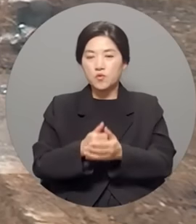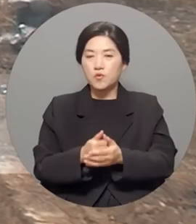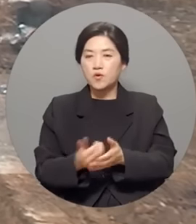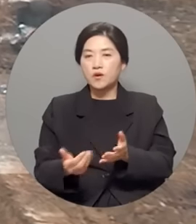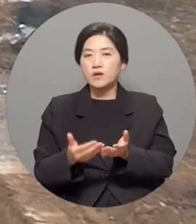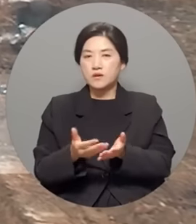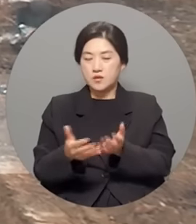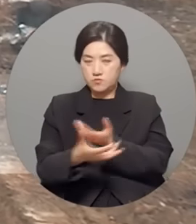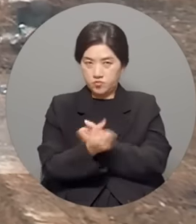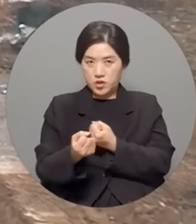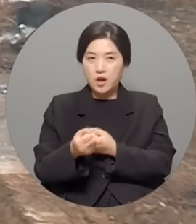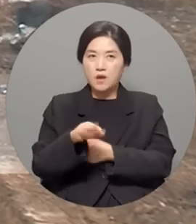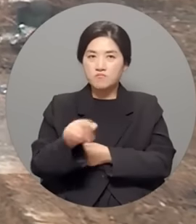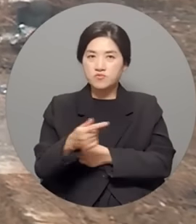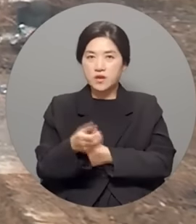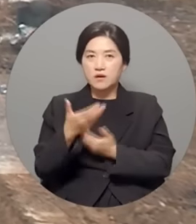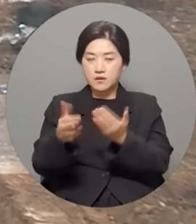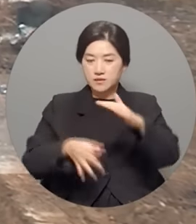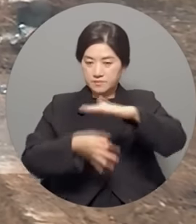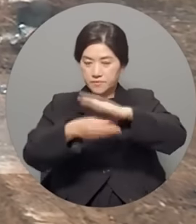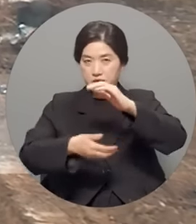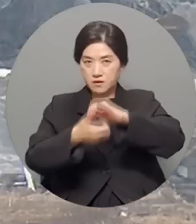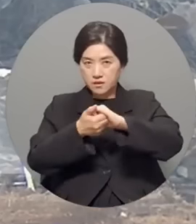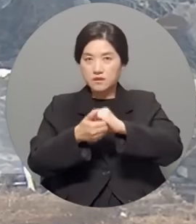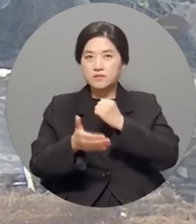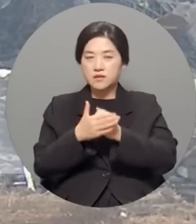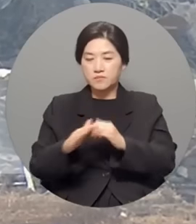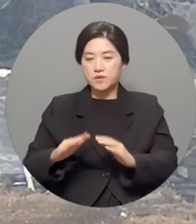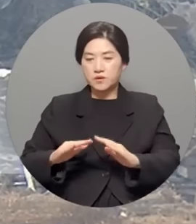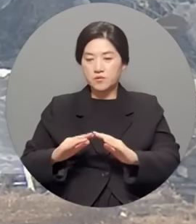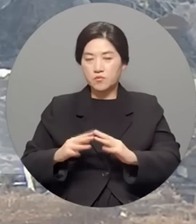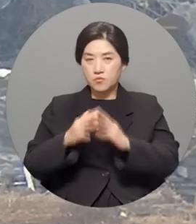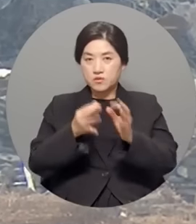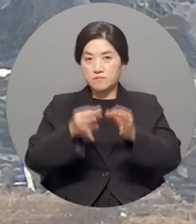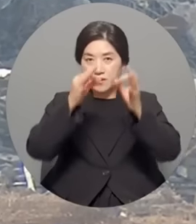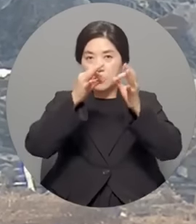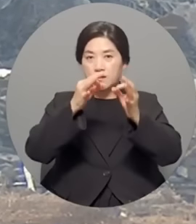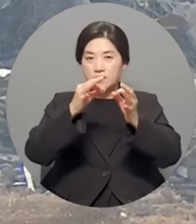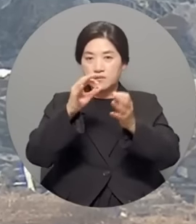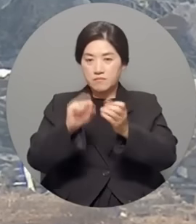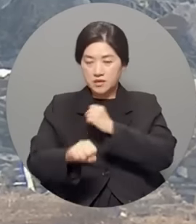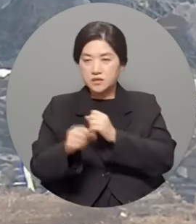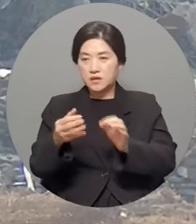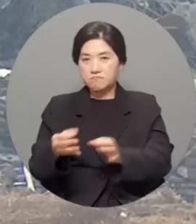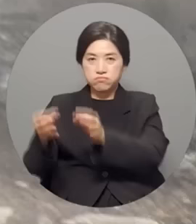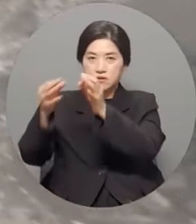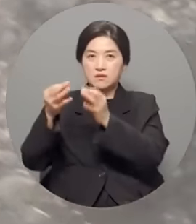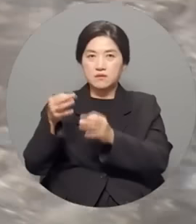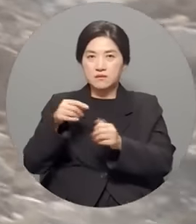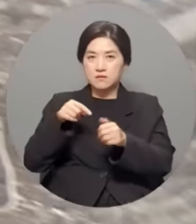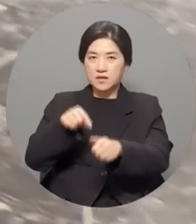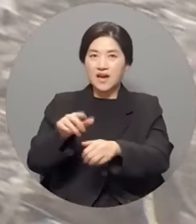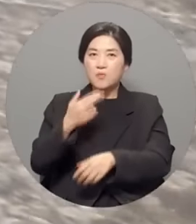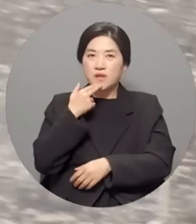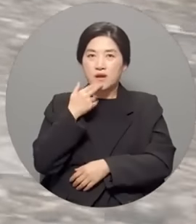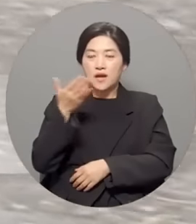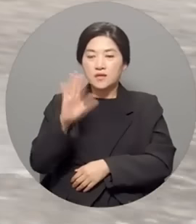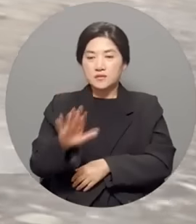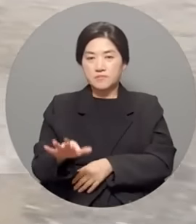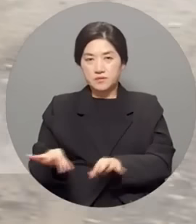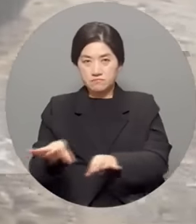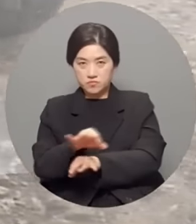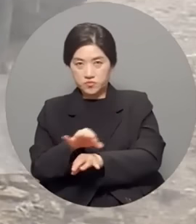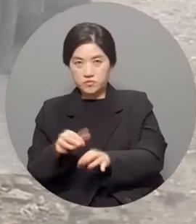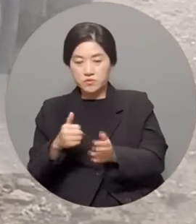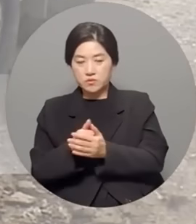분양가 상한제가 적용돼 공사비가 올랐다고 곧바로 분양가가 인상되진 않는다고 설명했습니다. 하지만 시장에선